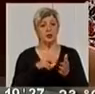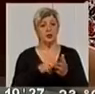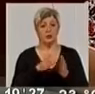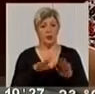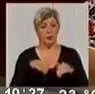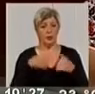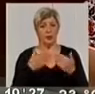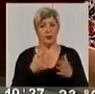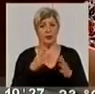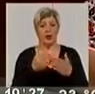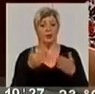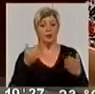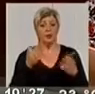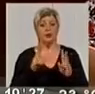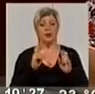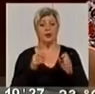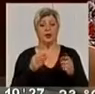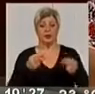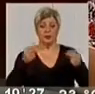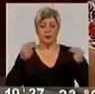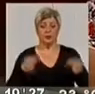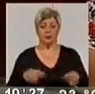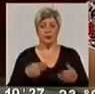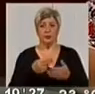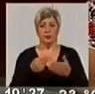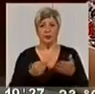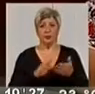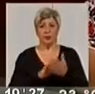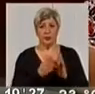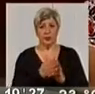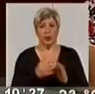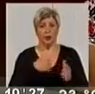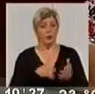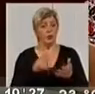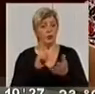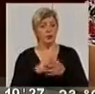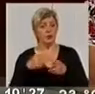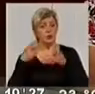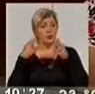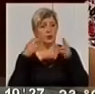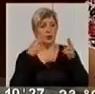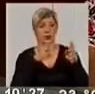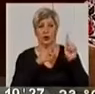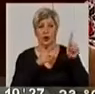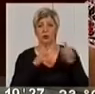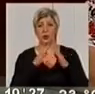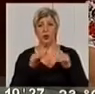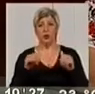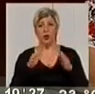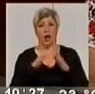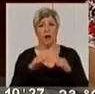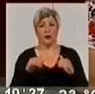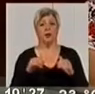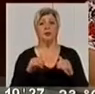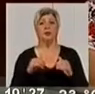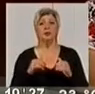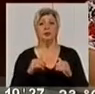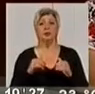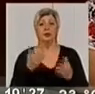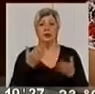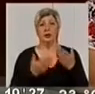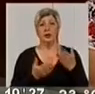і підписати договір, ми обов'язково виїжджаємо в цей заклад. Це, якщо він, безумовно, ми пропонуємо, це буде море,